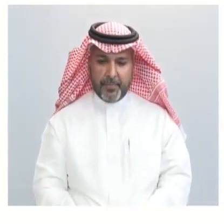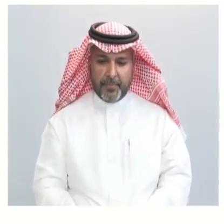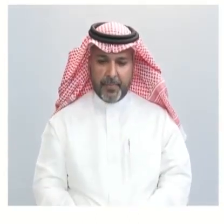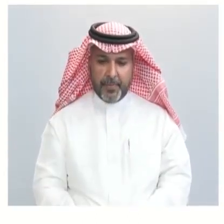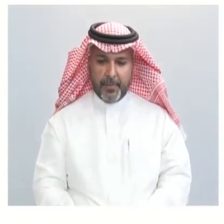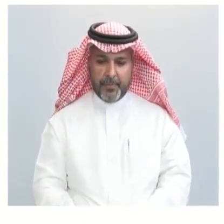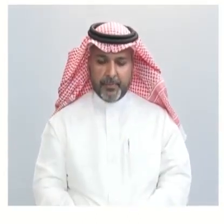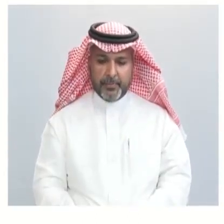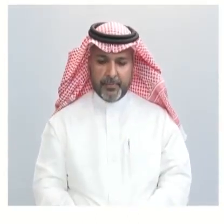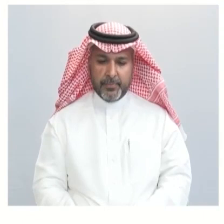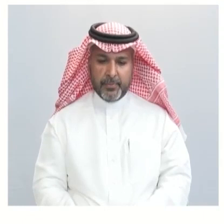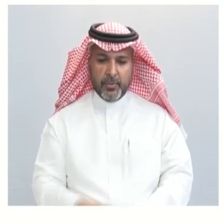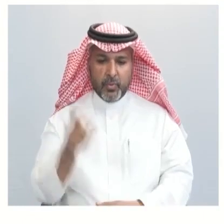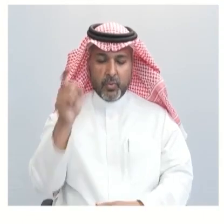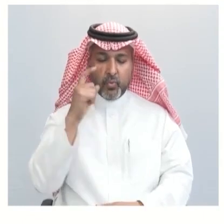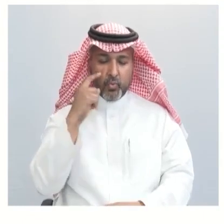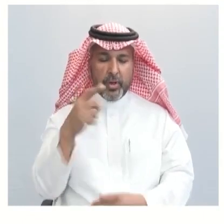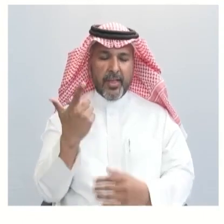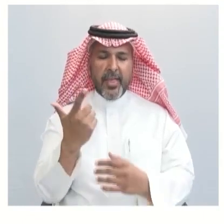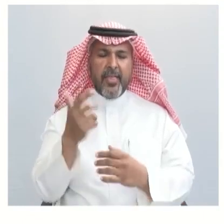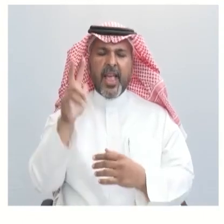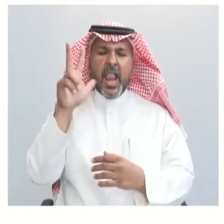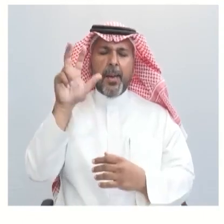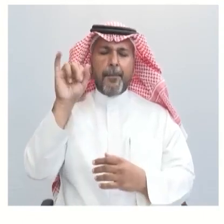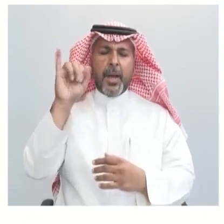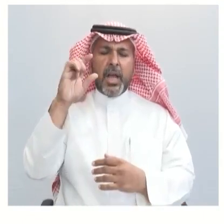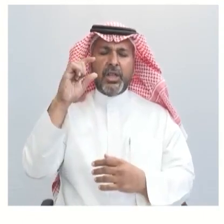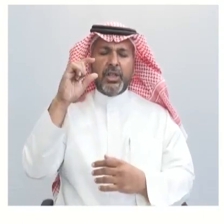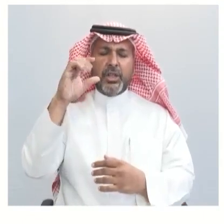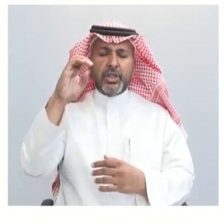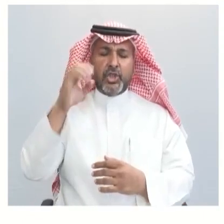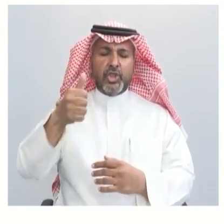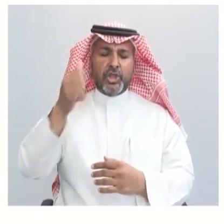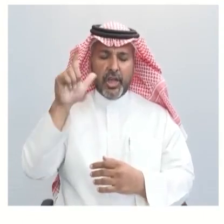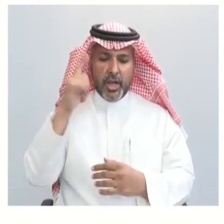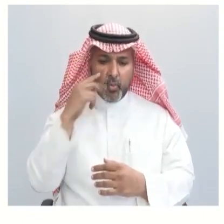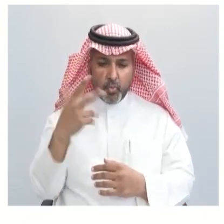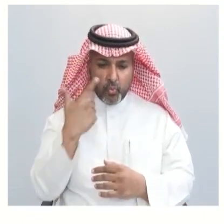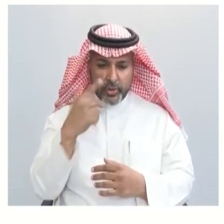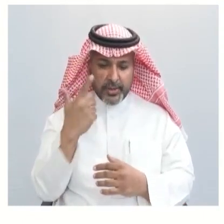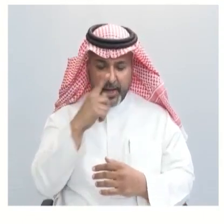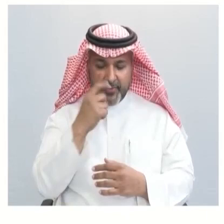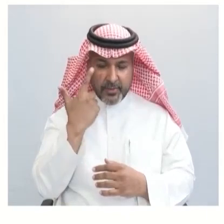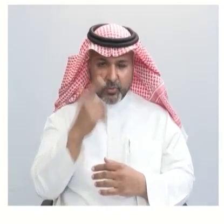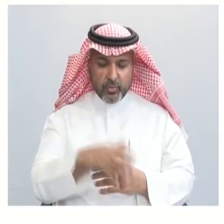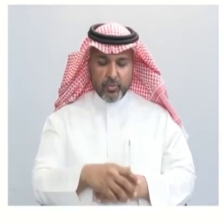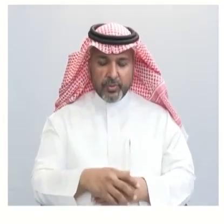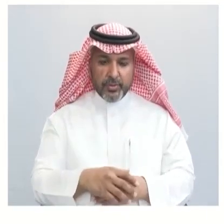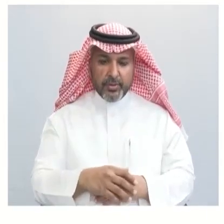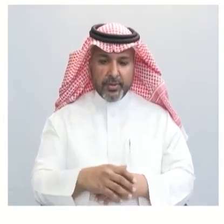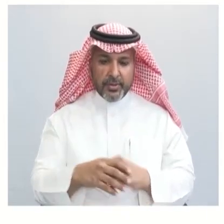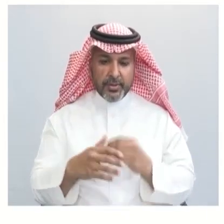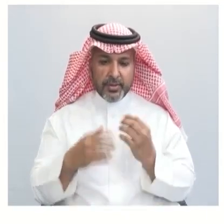الشكل ما مجال الداله اف اكس تساوي 8 على اكس زائد 3 ما رايكم ما مجال هذه الداله احسنتم